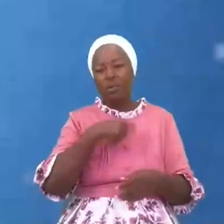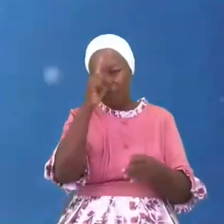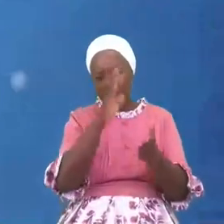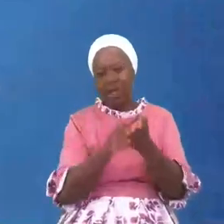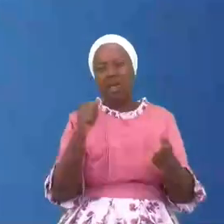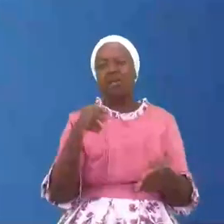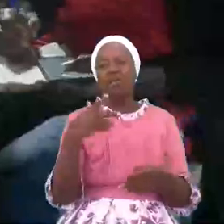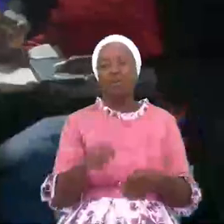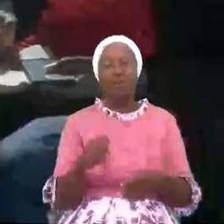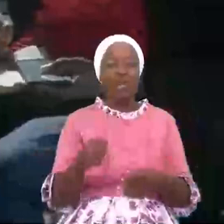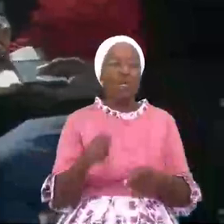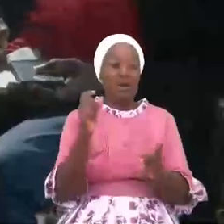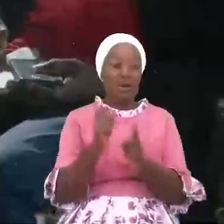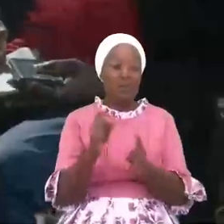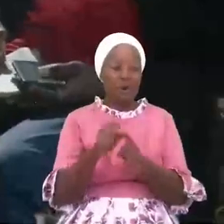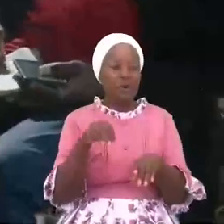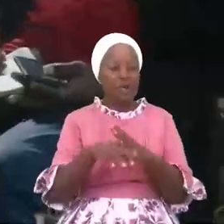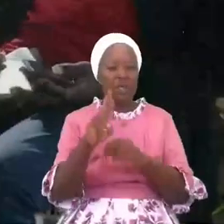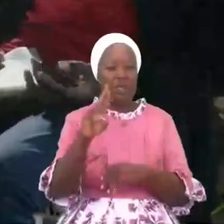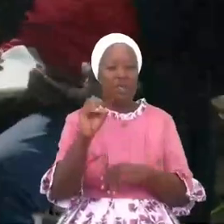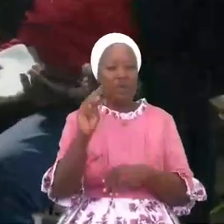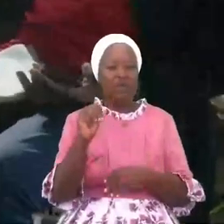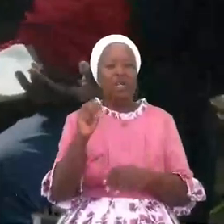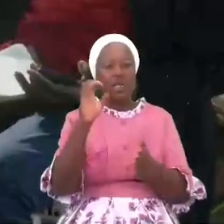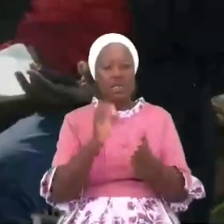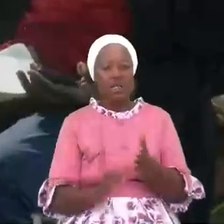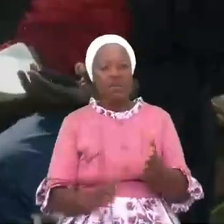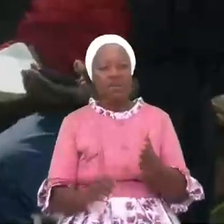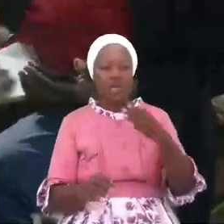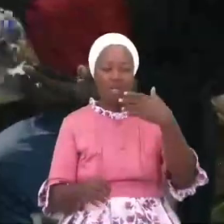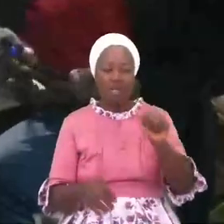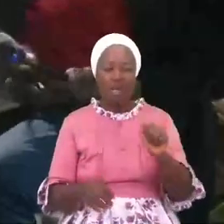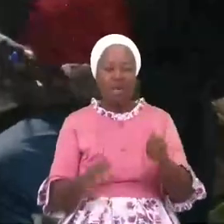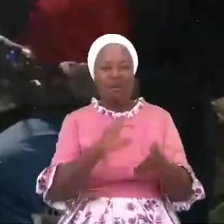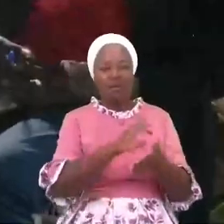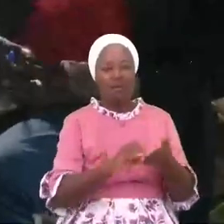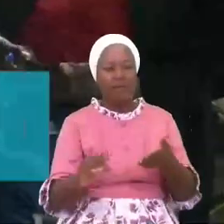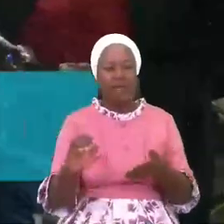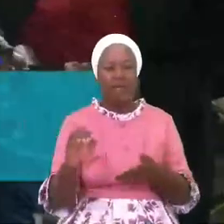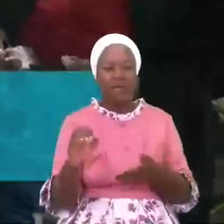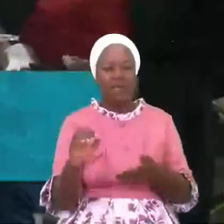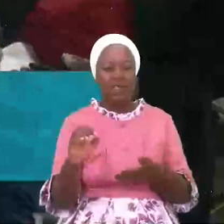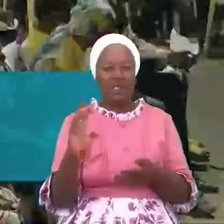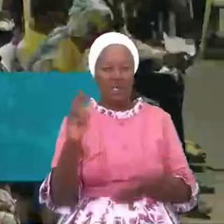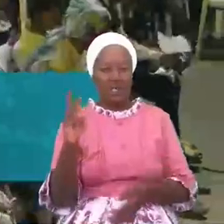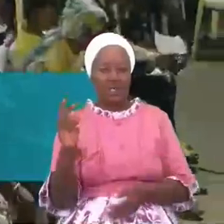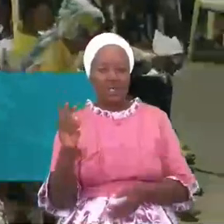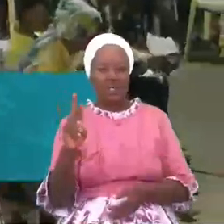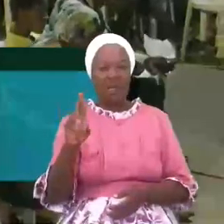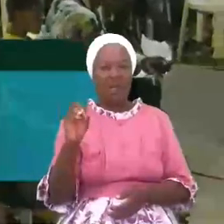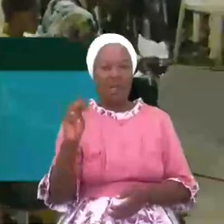au rapport. Romains 10, verset 16. Romains, chapitre